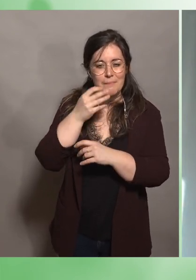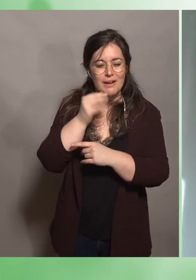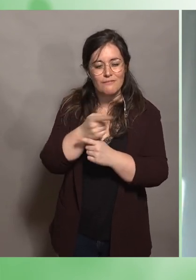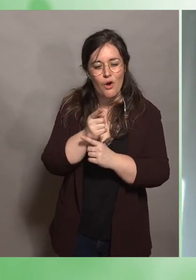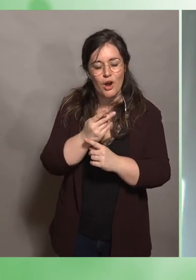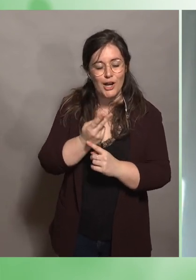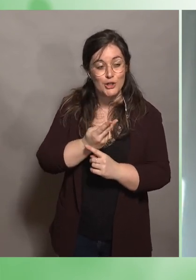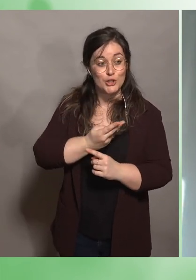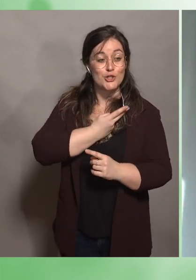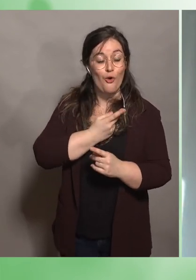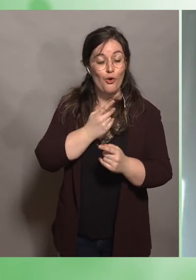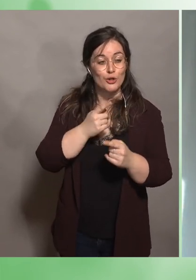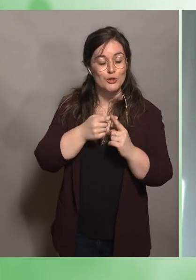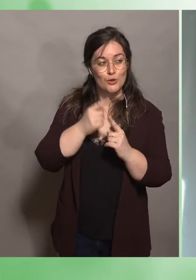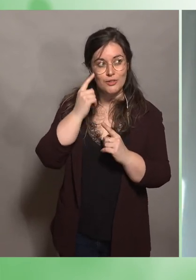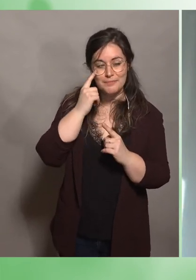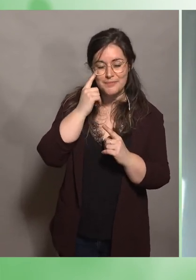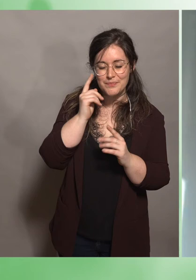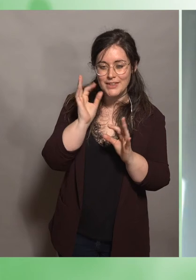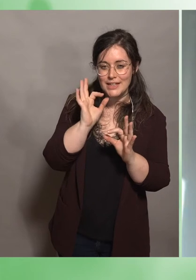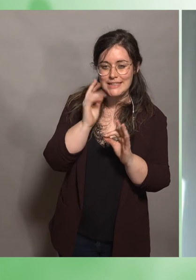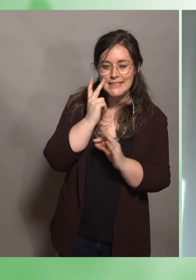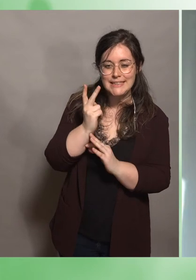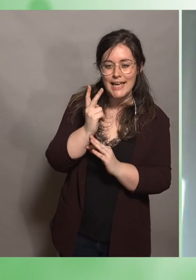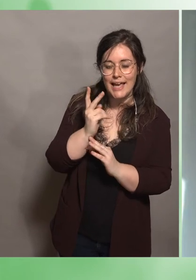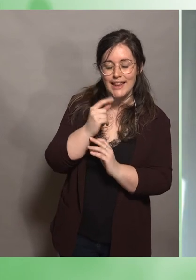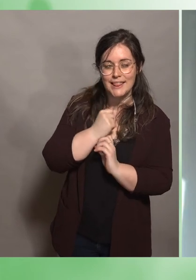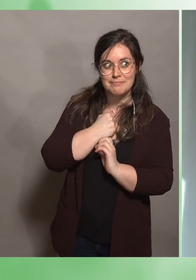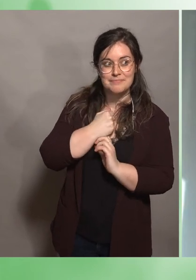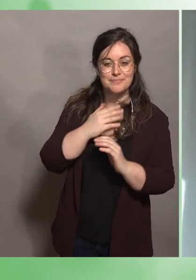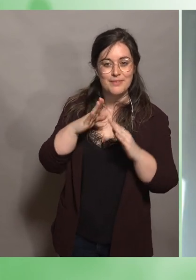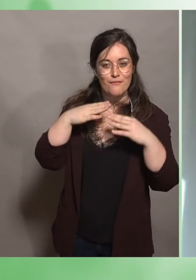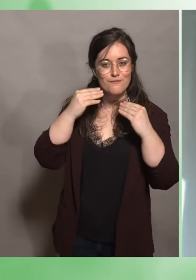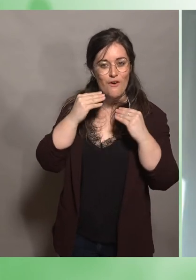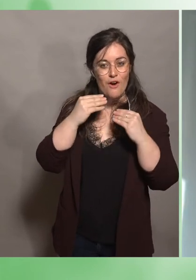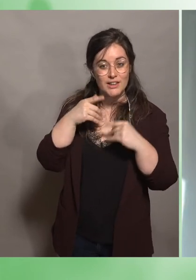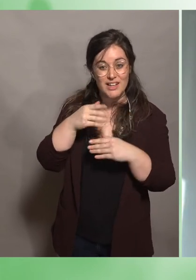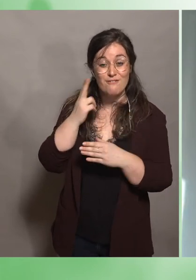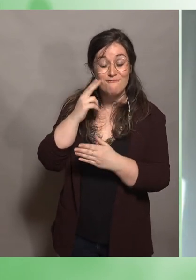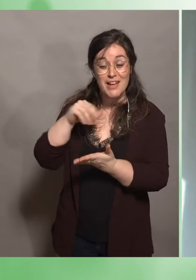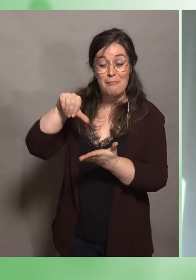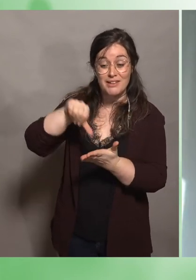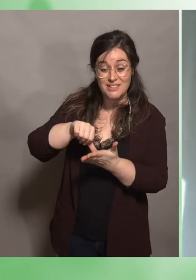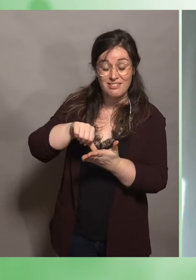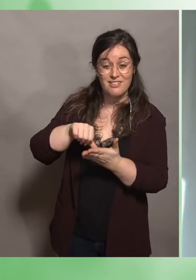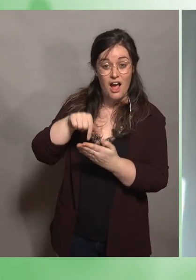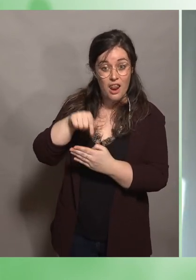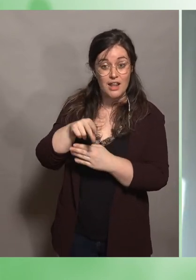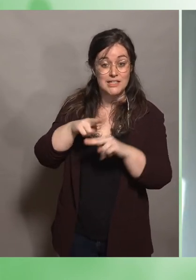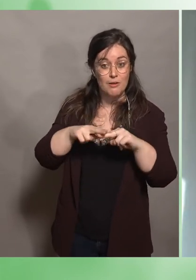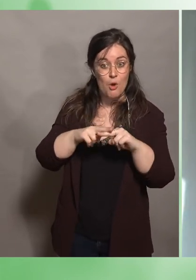den glänzenden Augen dieser Mitarbeiter, dass sie in die Firmenzentrale nach St. Pölten fahren